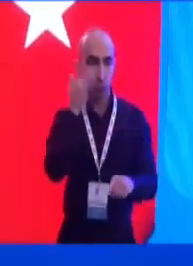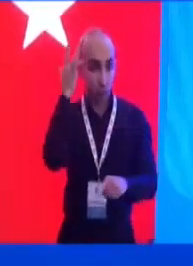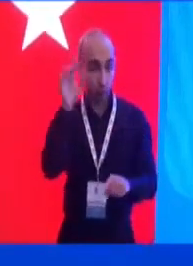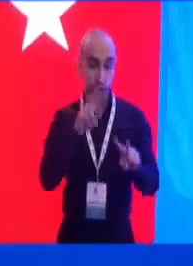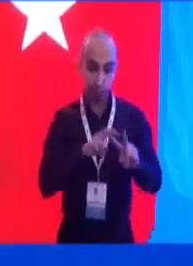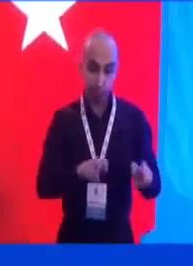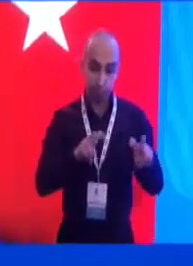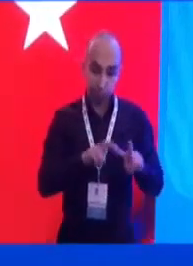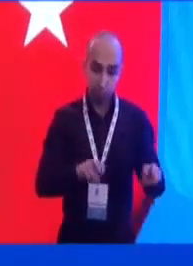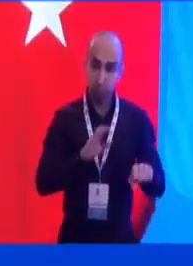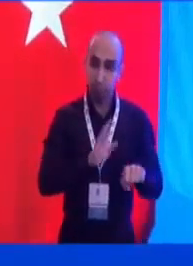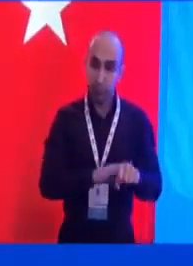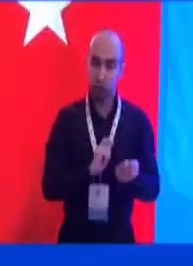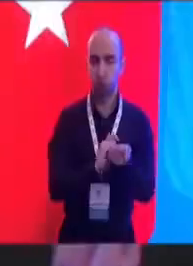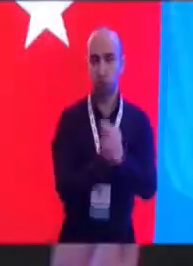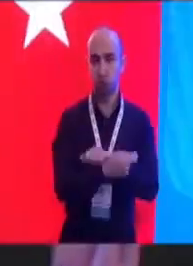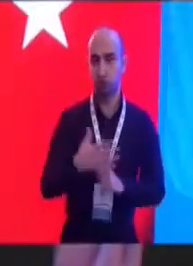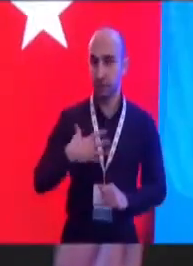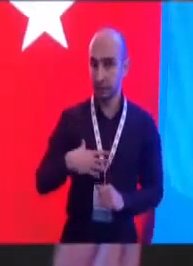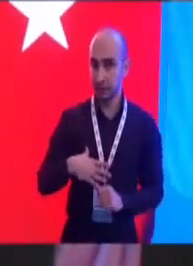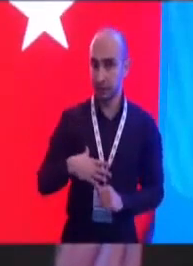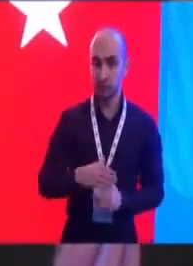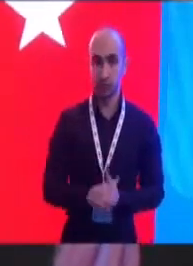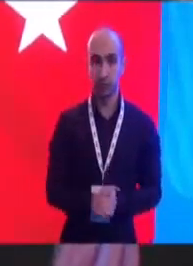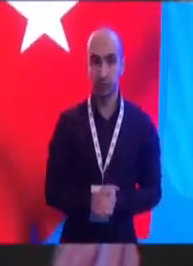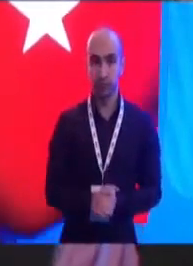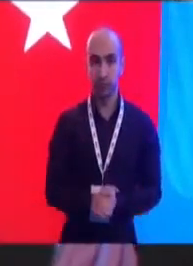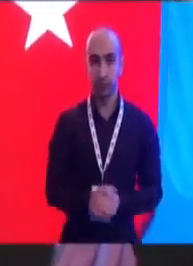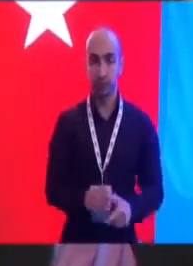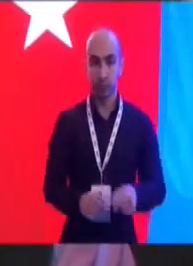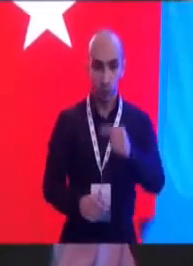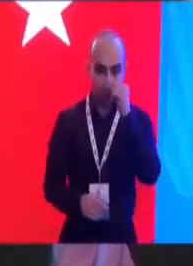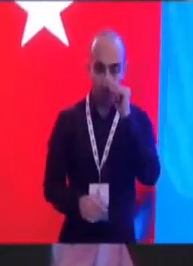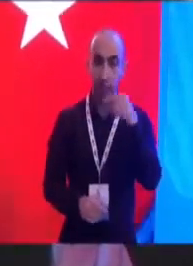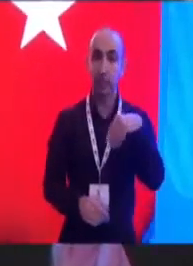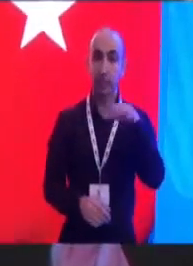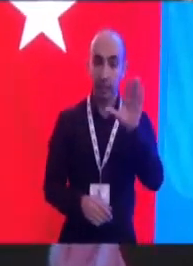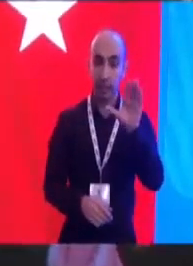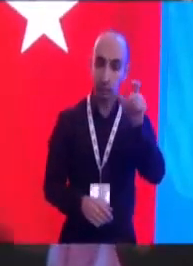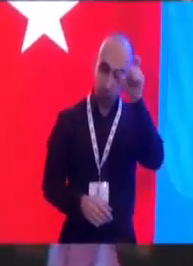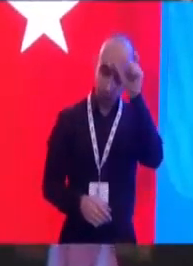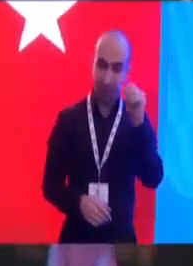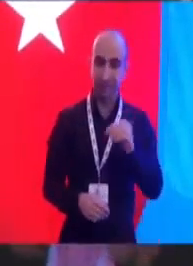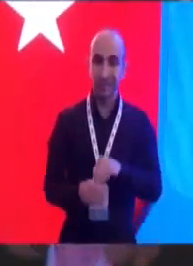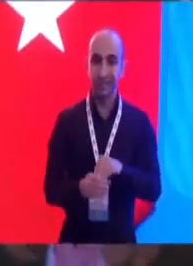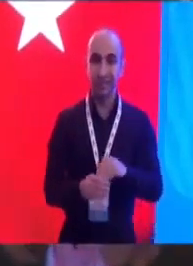ve dönüştürmek istiyoruz. Tabii bu kolay değil. Türkiye'de